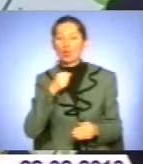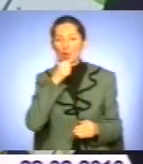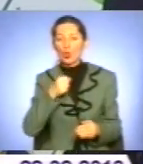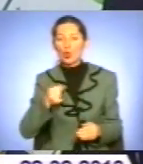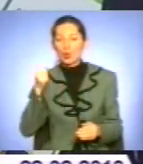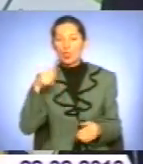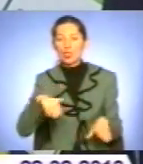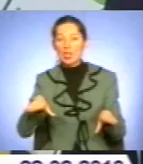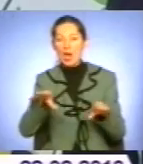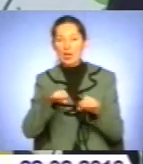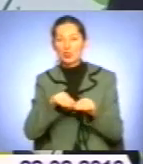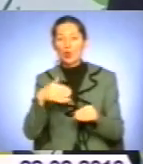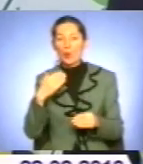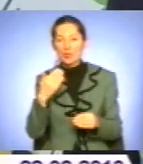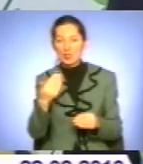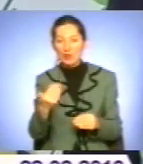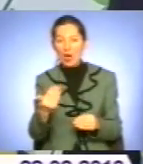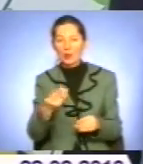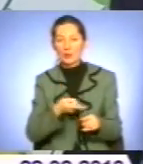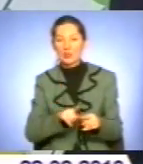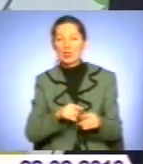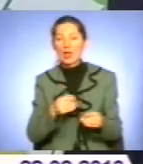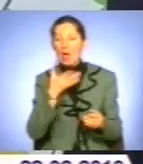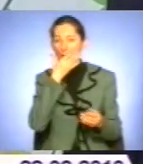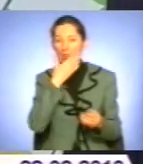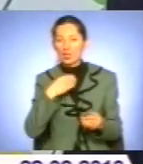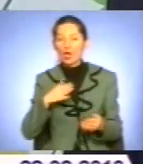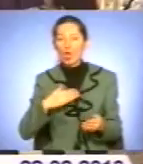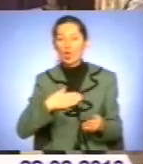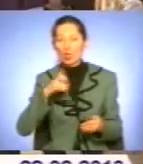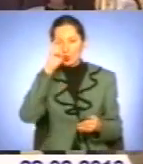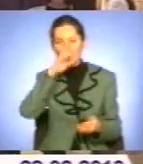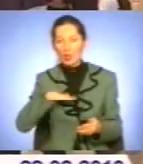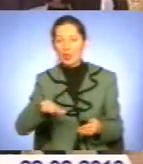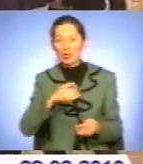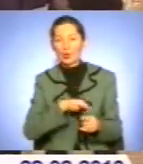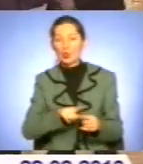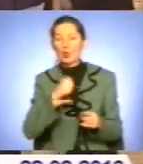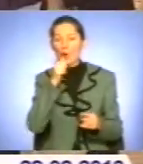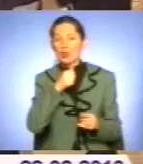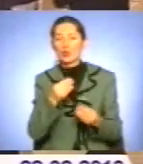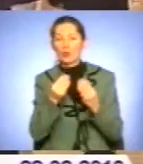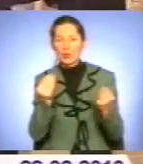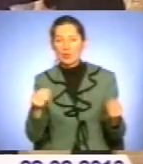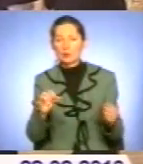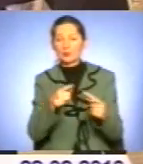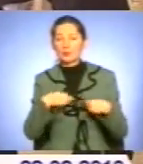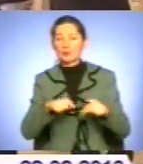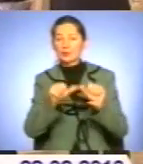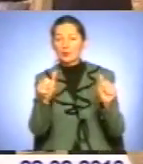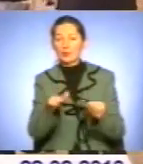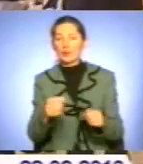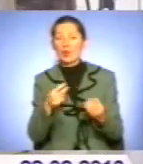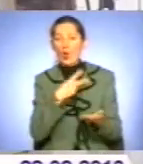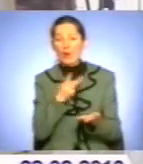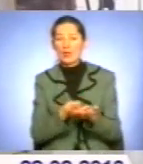вами, і це прикрашало нашу країну. Цьогорічну виставку організатори сформували у вигляді тематичних